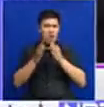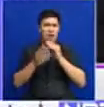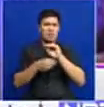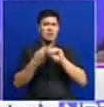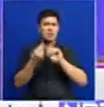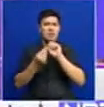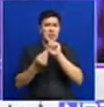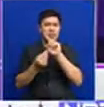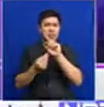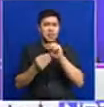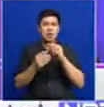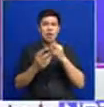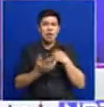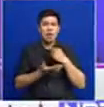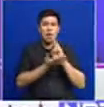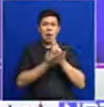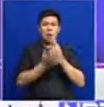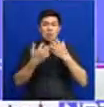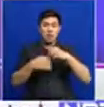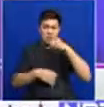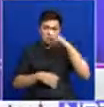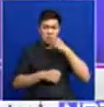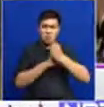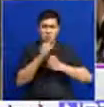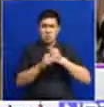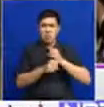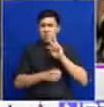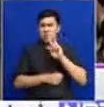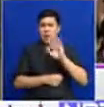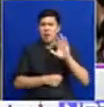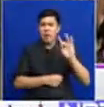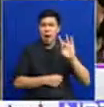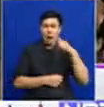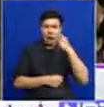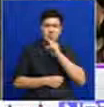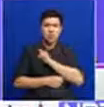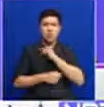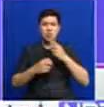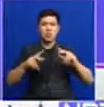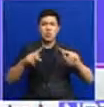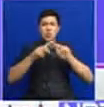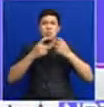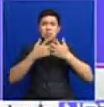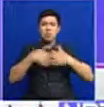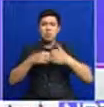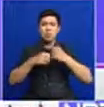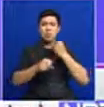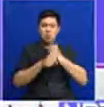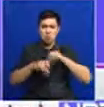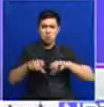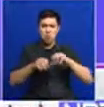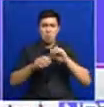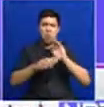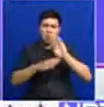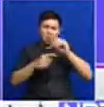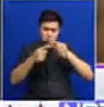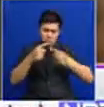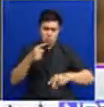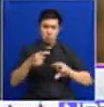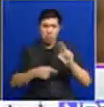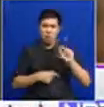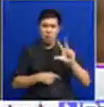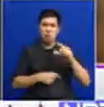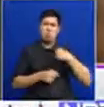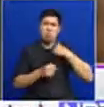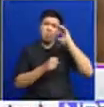กรรมไทยประจำปี2558ที่จัดโดยกระทรวงอุตสาหกรรมให้กับผู้ประกอบการ33รายพร้อมกล่าวปา